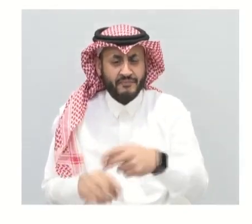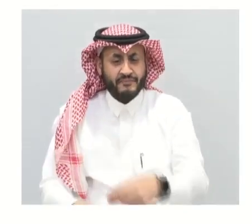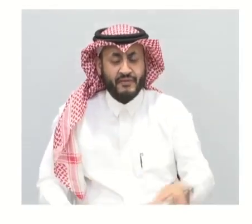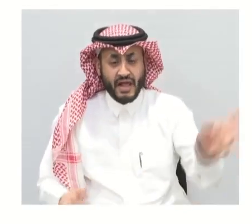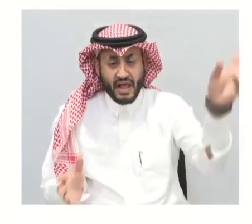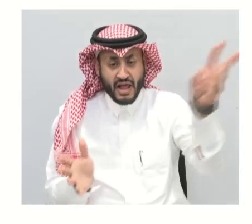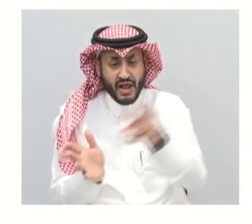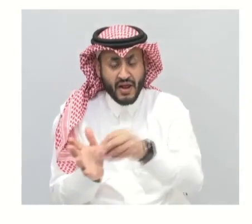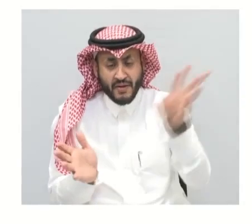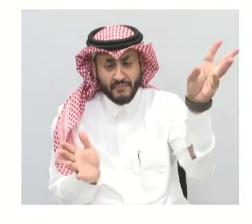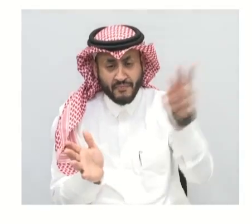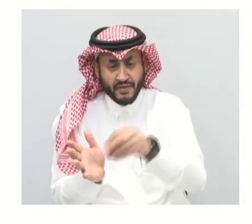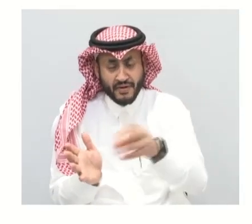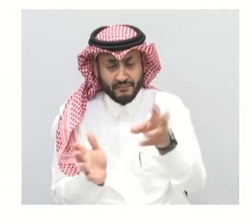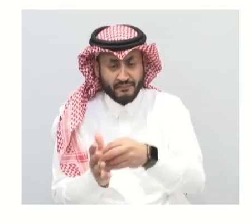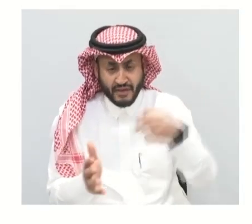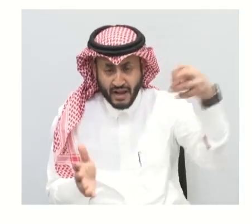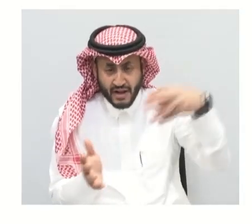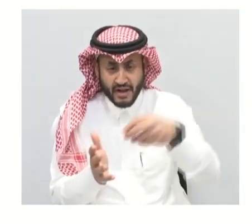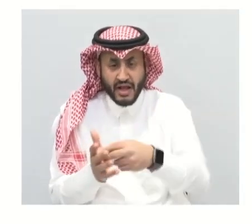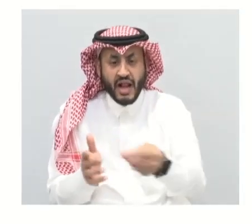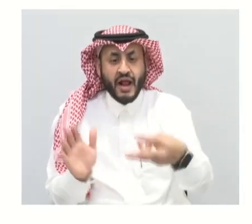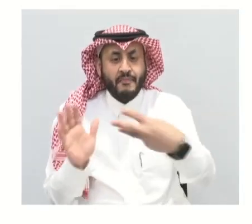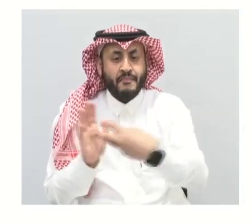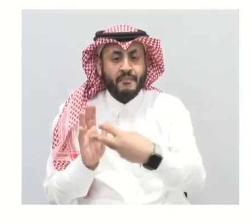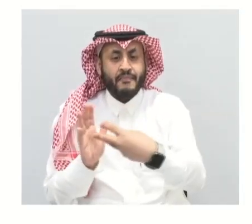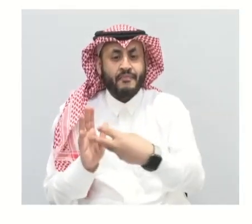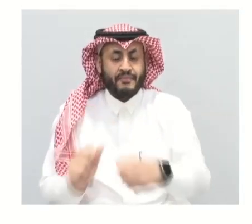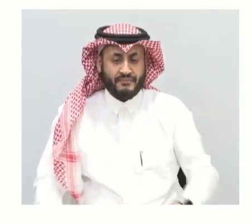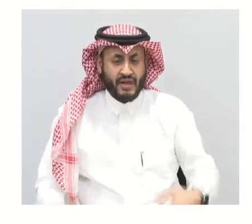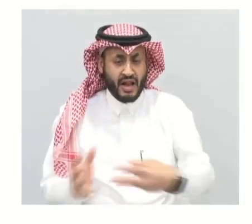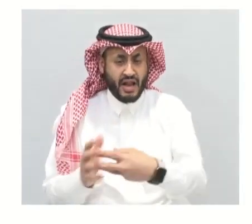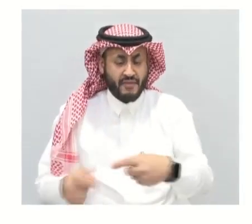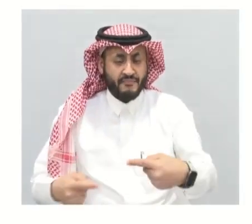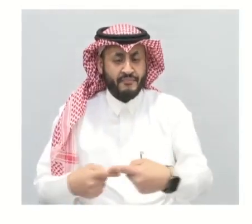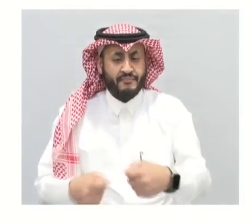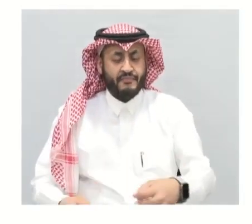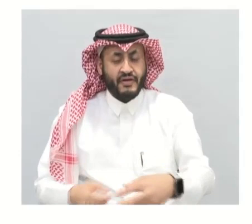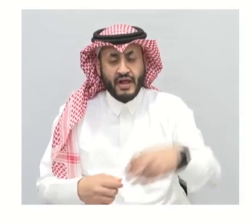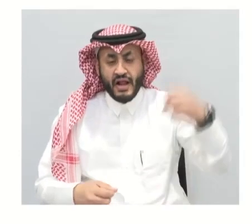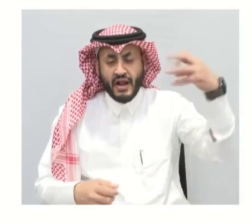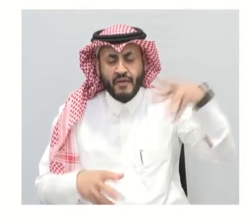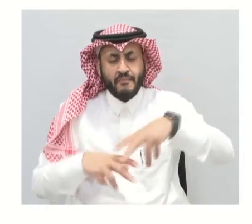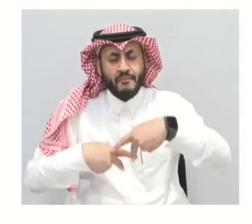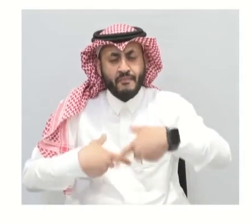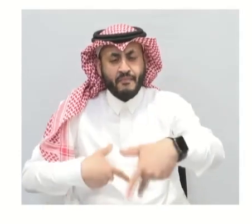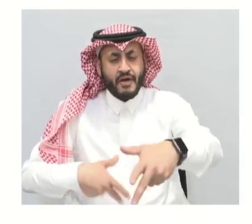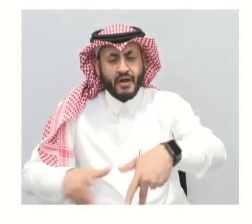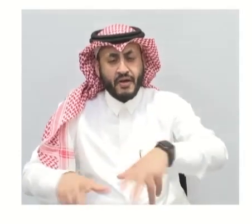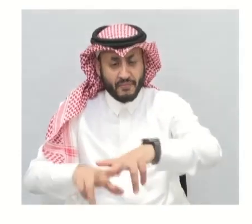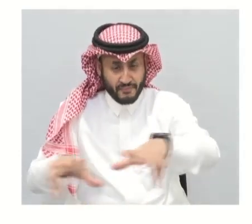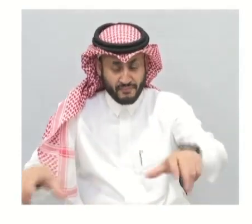تقوم بتحويل الطاقه الشمسيه الى طاقه كهربائيه تضيء لنا